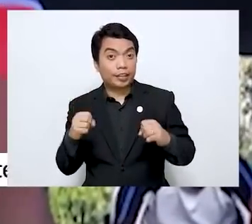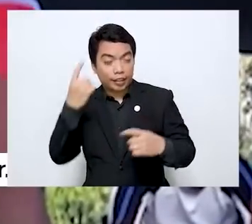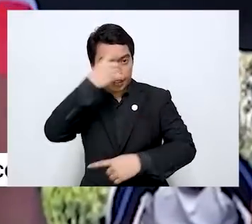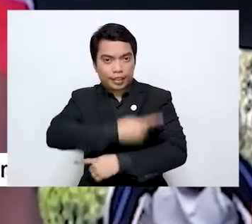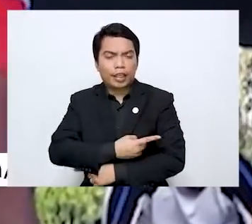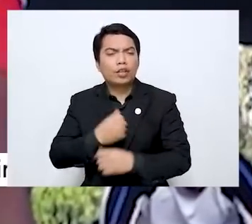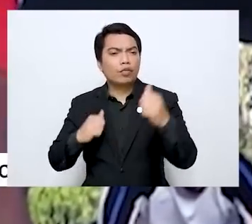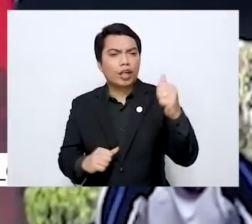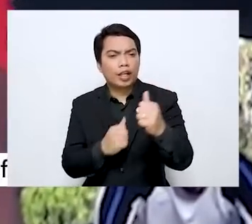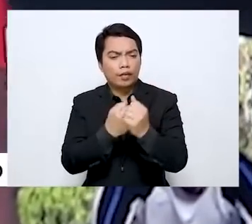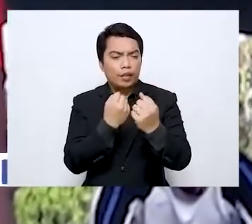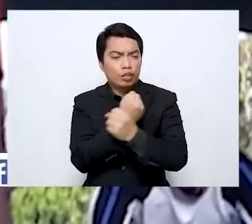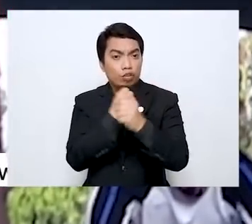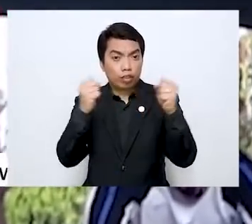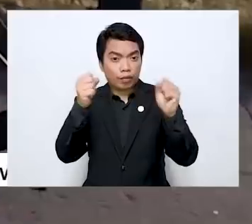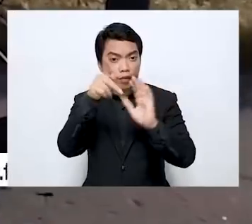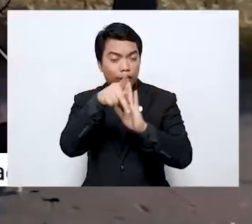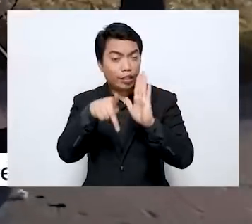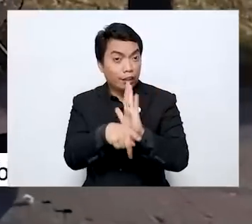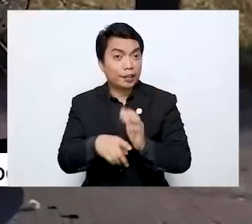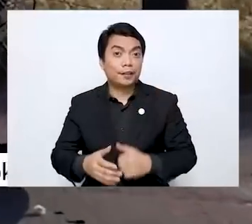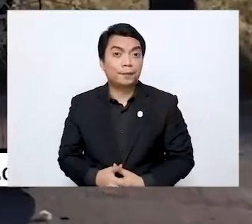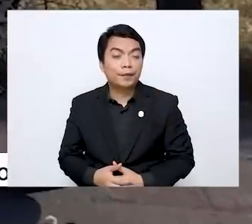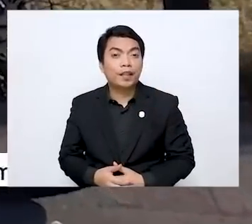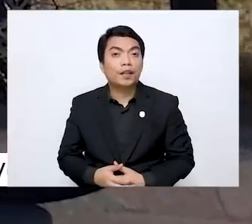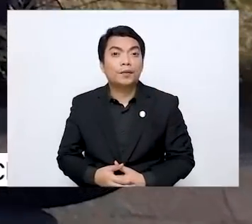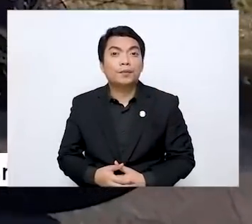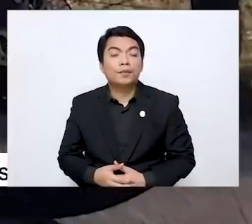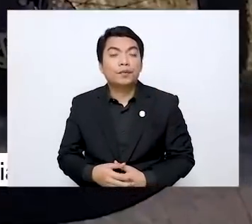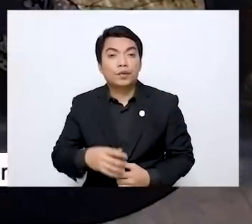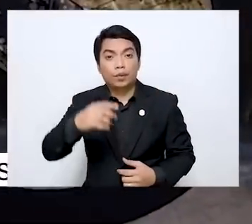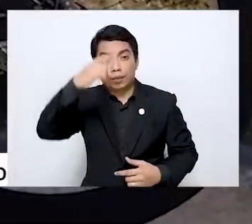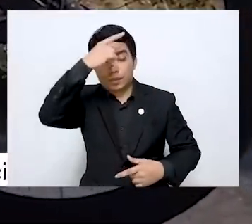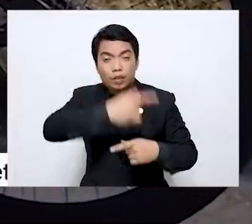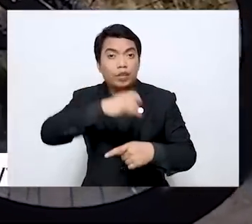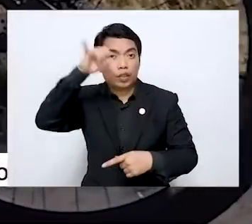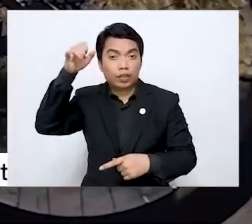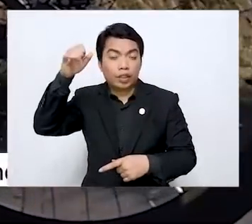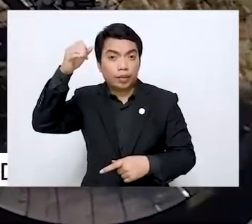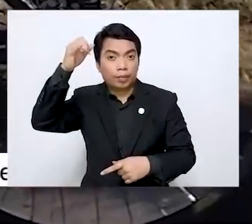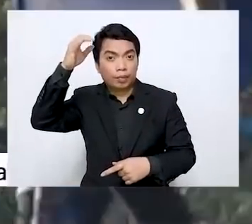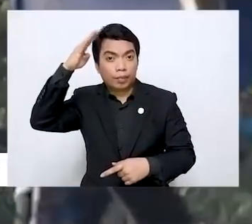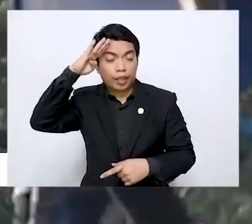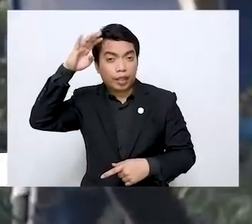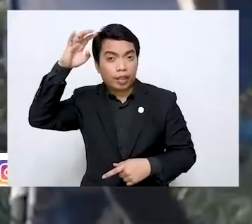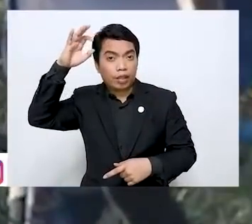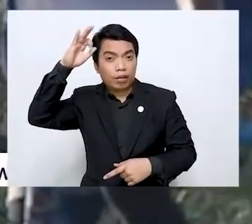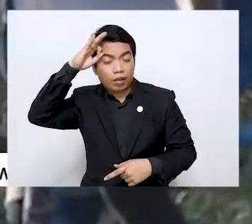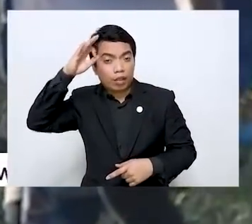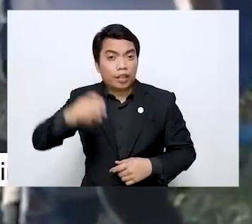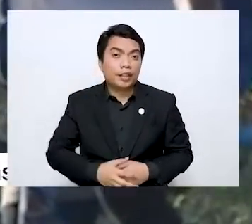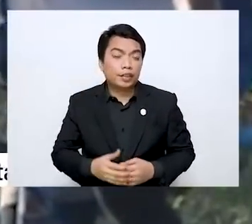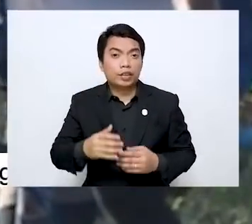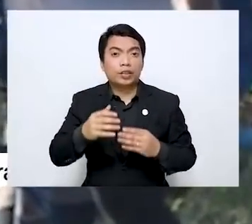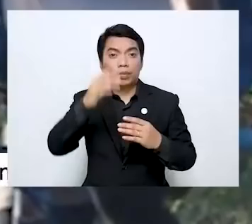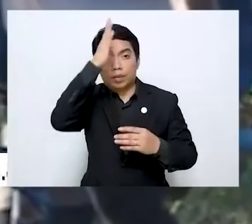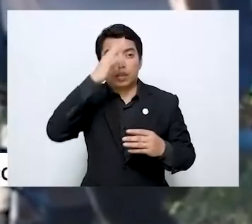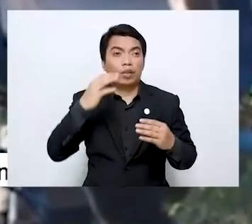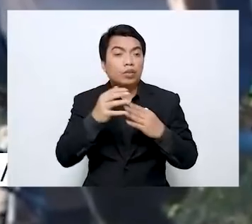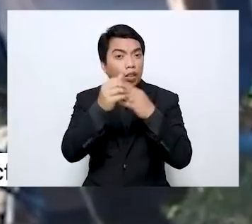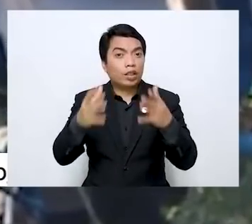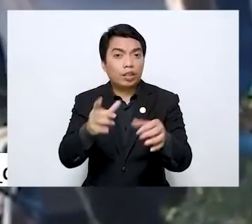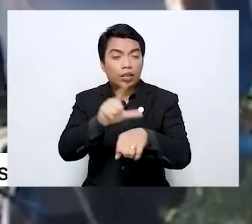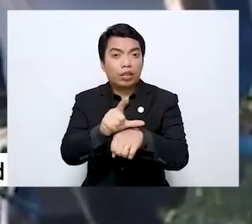safety protocols. Nagagalak naman si kapatid na J. Brian Flores, Pangulong Buklod ng lokal,